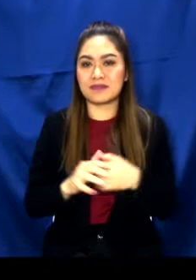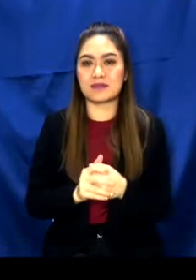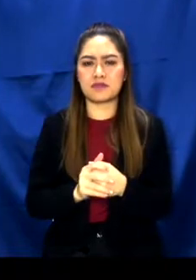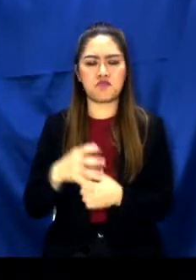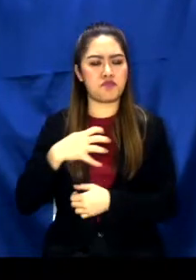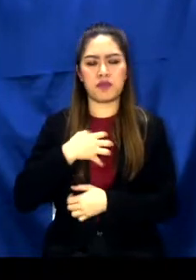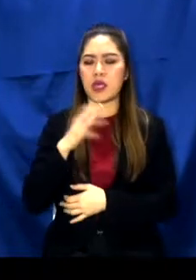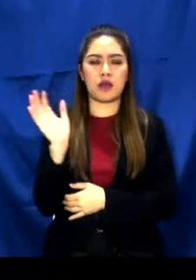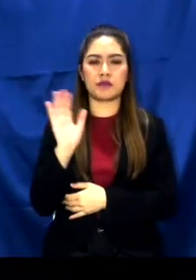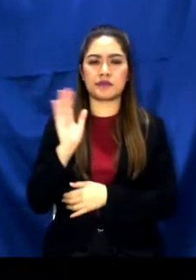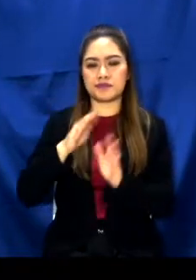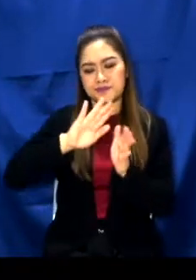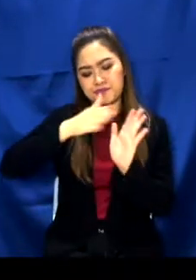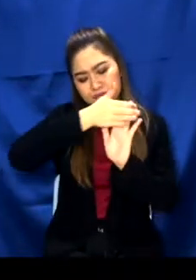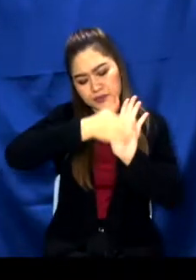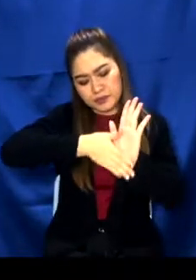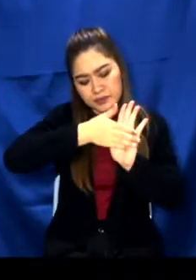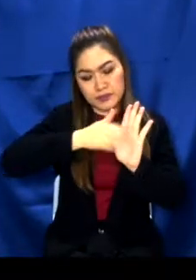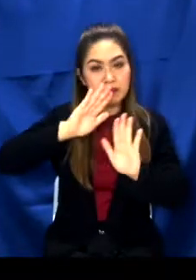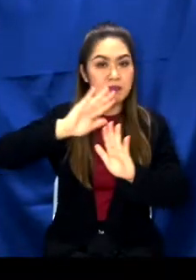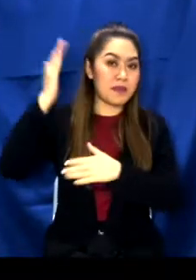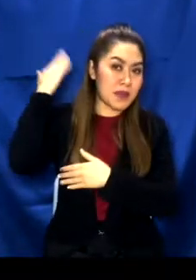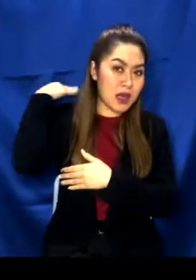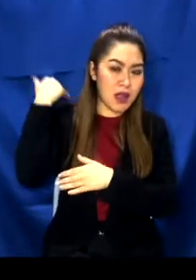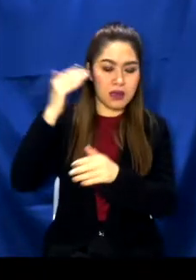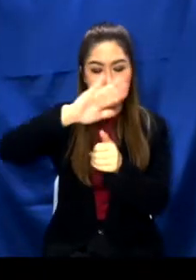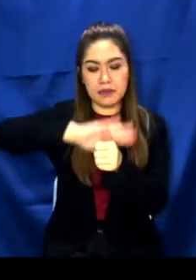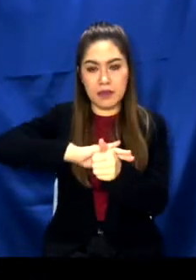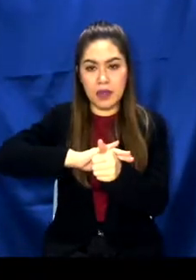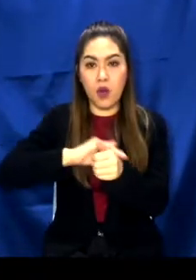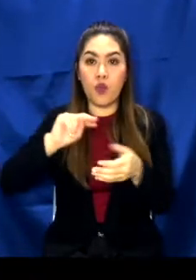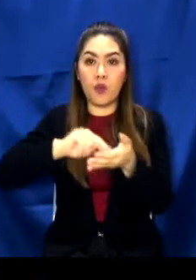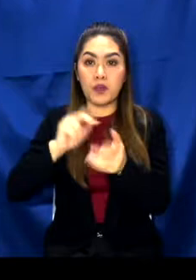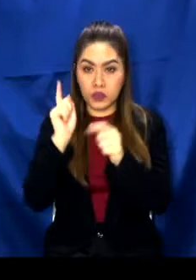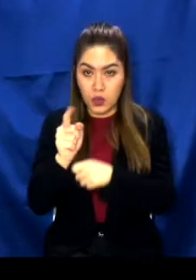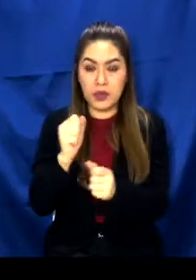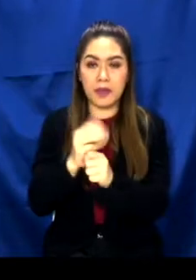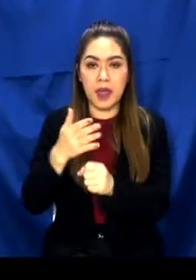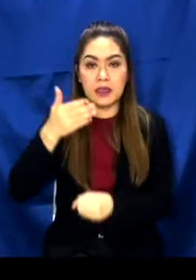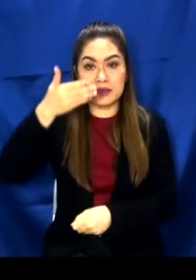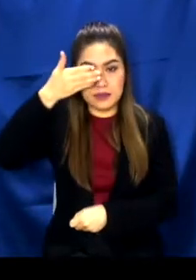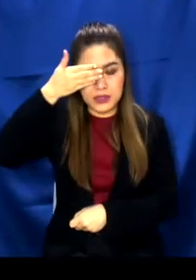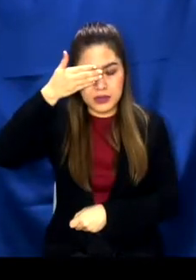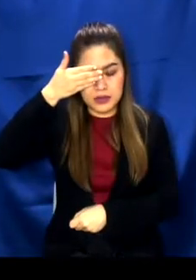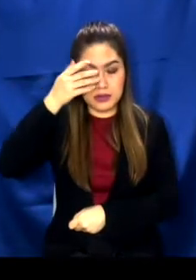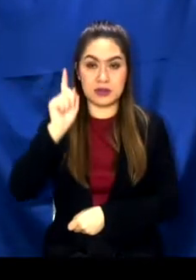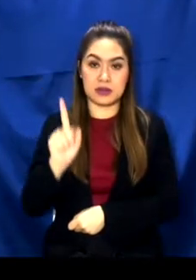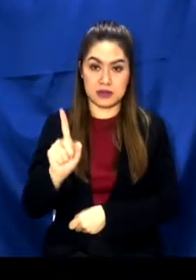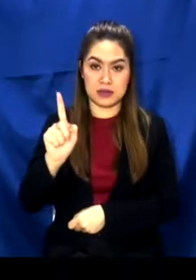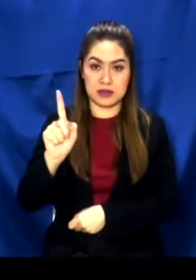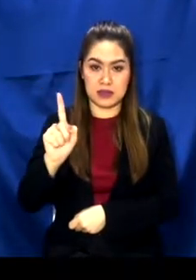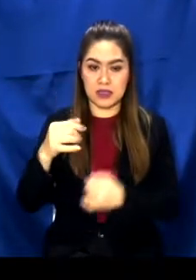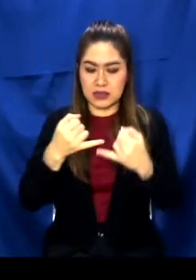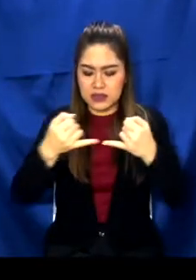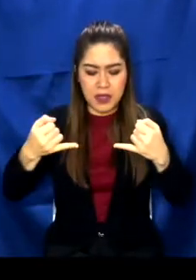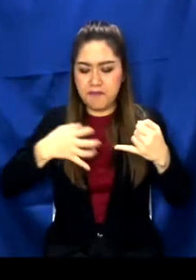องการพื้นหลังหรือพื้นสีนะคะให้เรากดปิดตาตรงนี้ค่ะกดหนึ่งทีถ้าเราไม่เอาเส้นเ